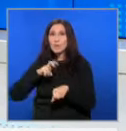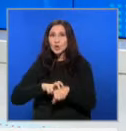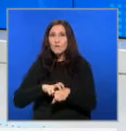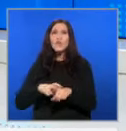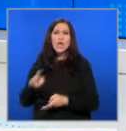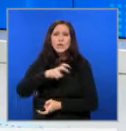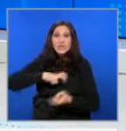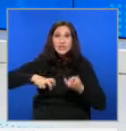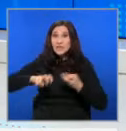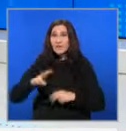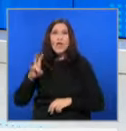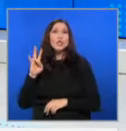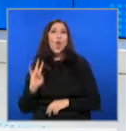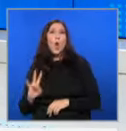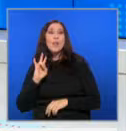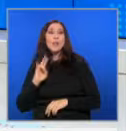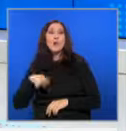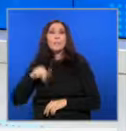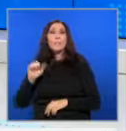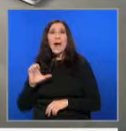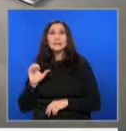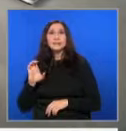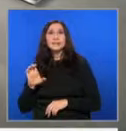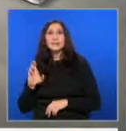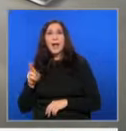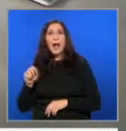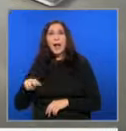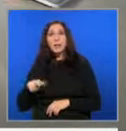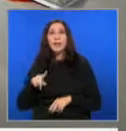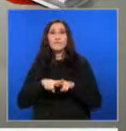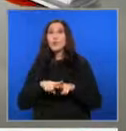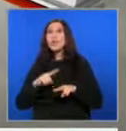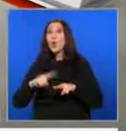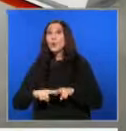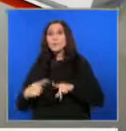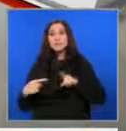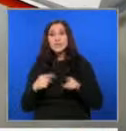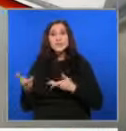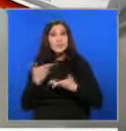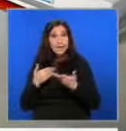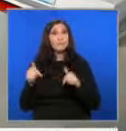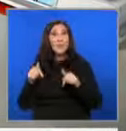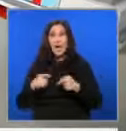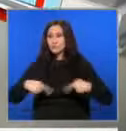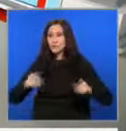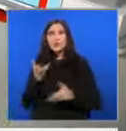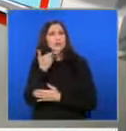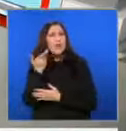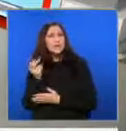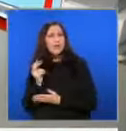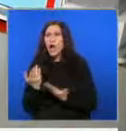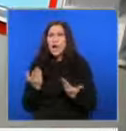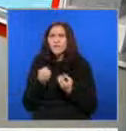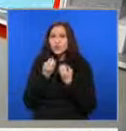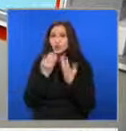и издирвания Никола Николов Паскал. Иво Никодимов следи заседанието и сега той е в студиото, за да ни разкаже какво